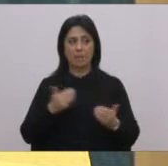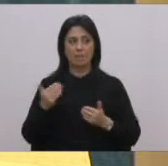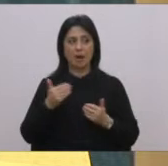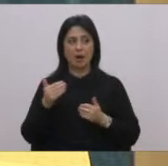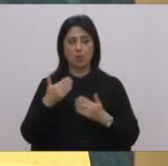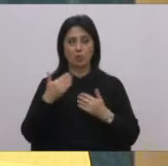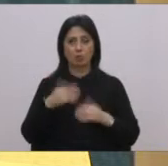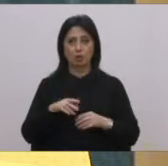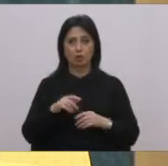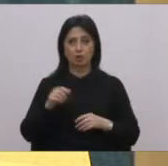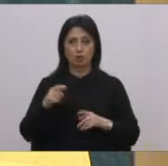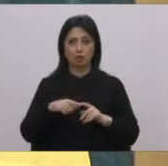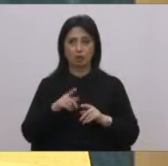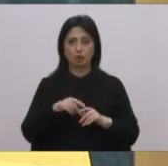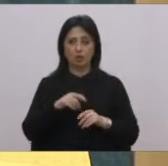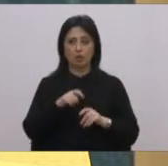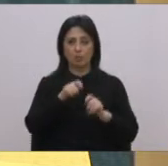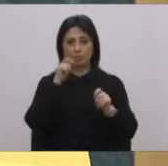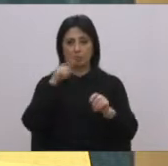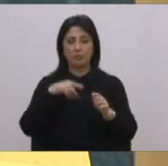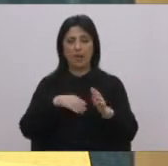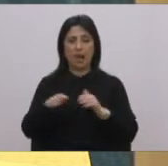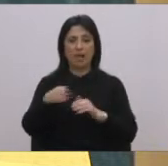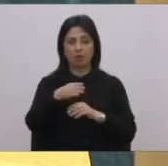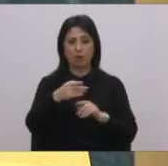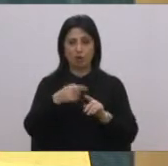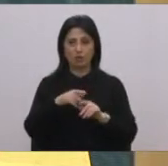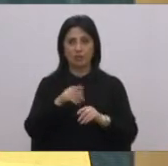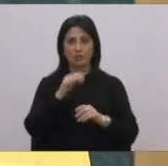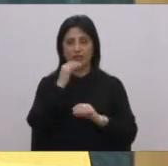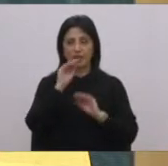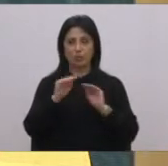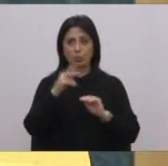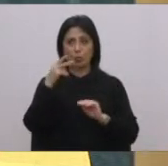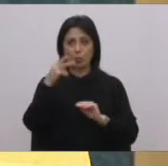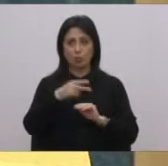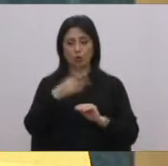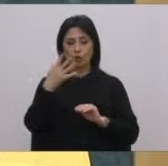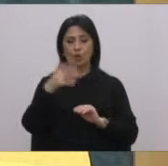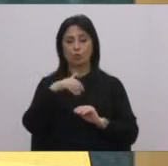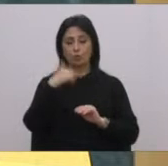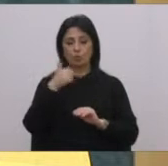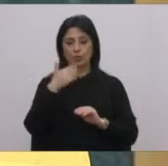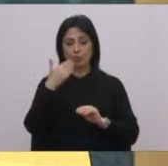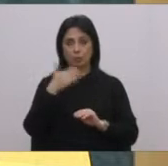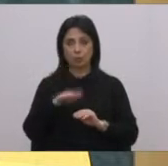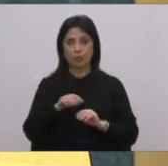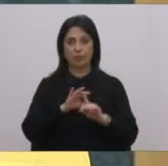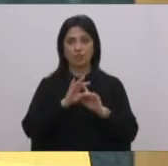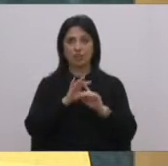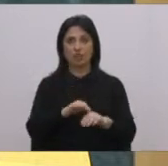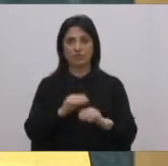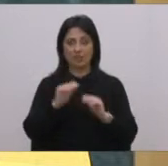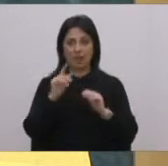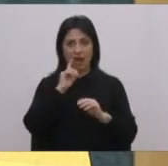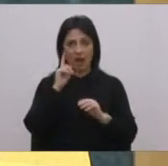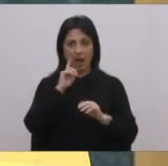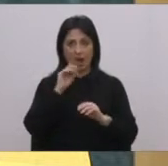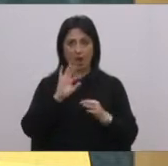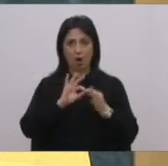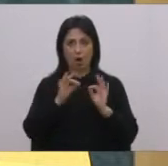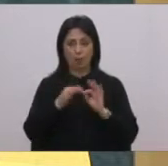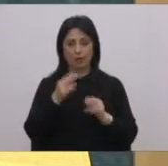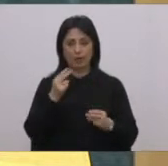უკვე ბიატლონის და კროს კანტრის შესაბამის ინფრასტრუქტურა, სადაც უკვე 2025 წელს ჩატარდება ახალგაზრდული